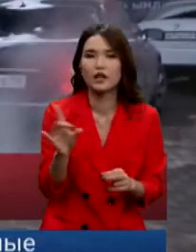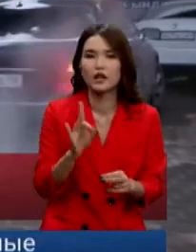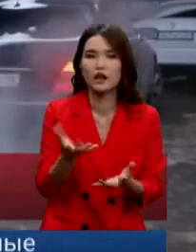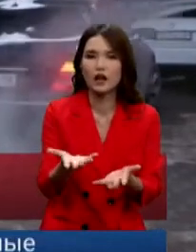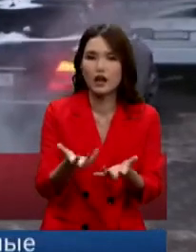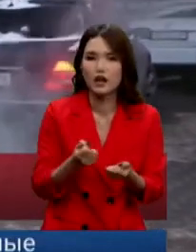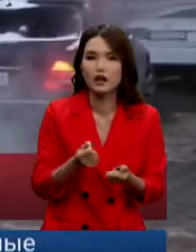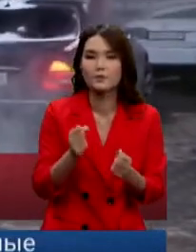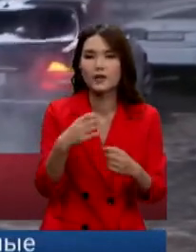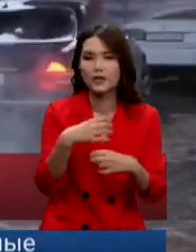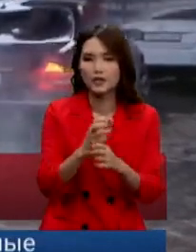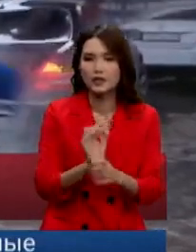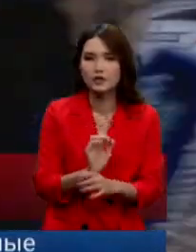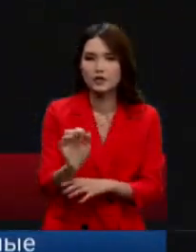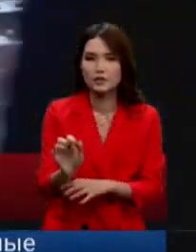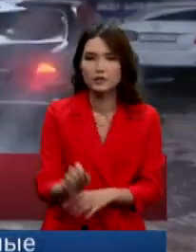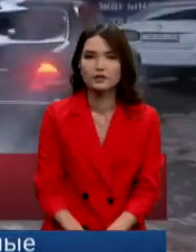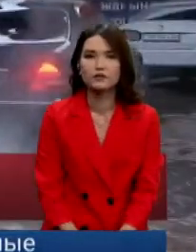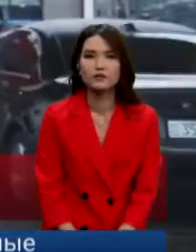зертханаға жібереміз, кеттік.